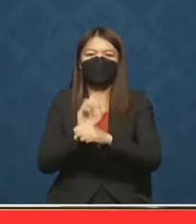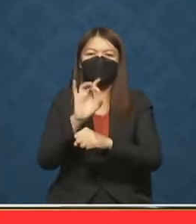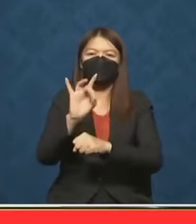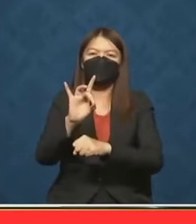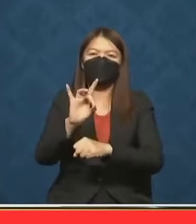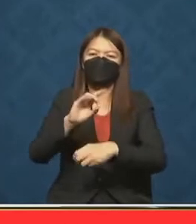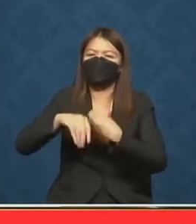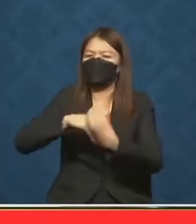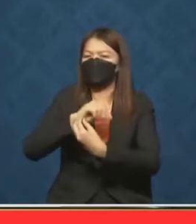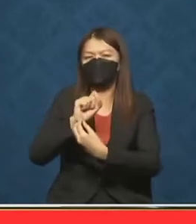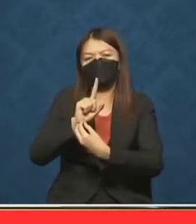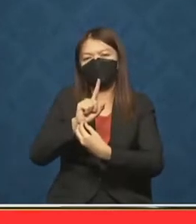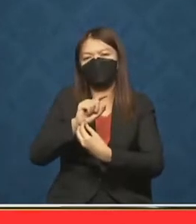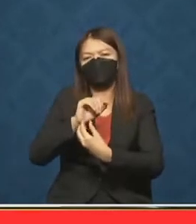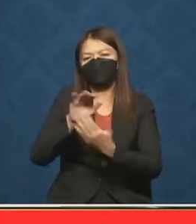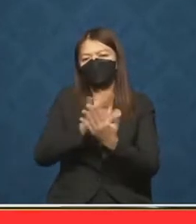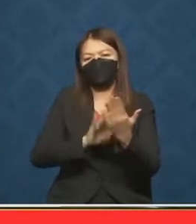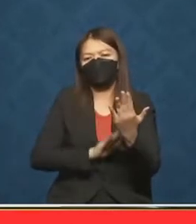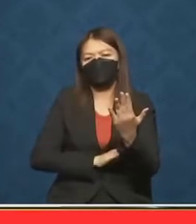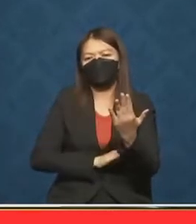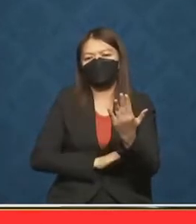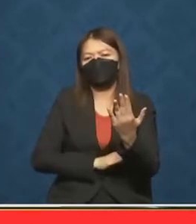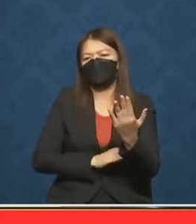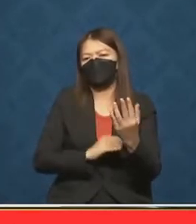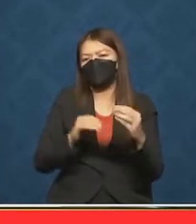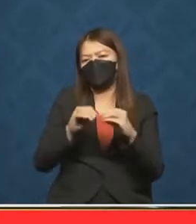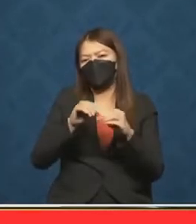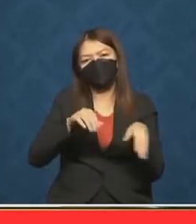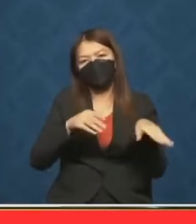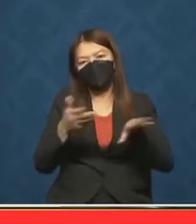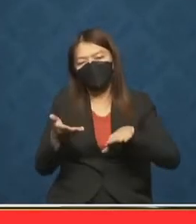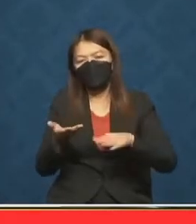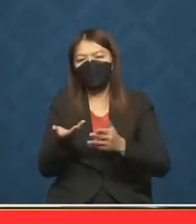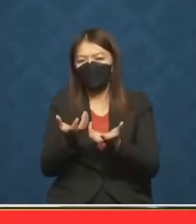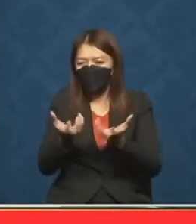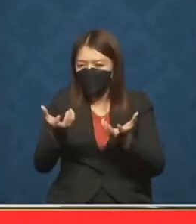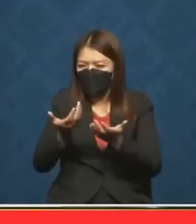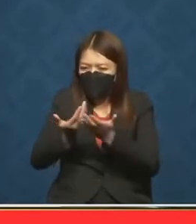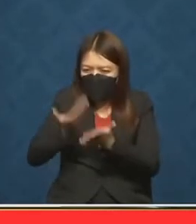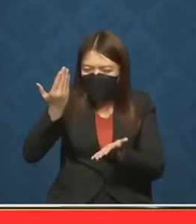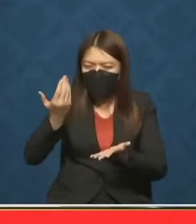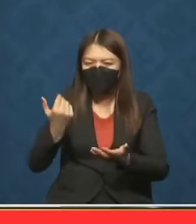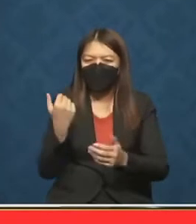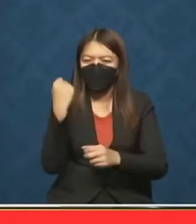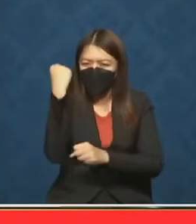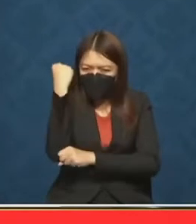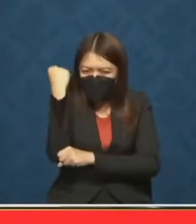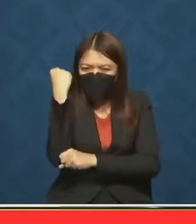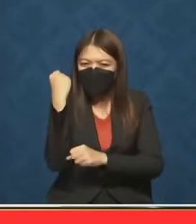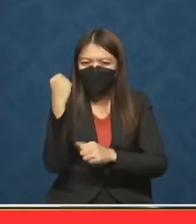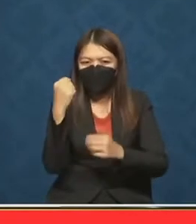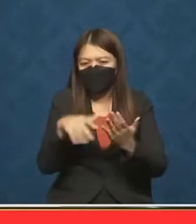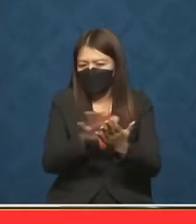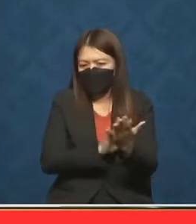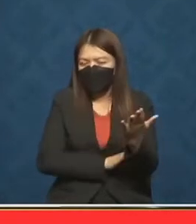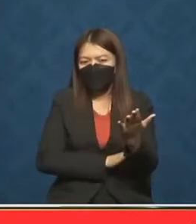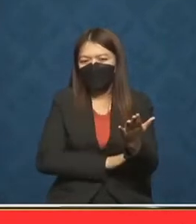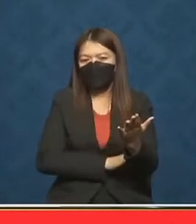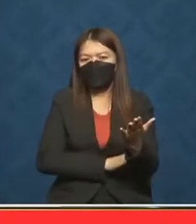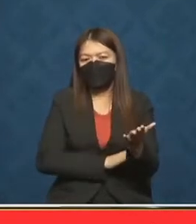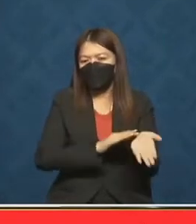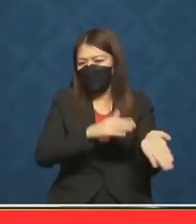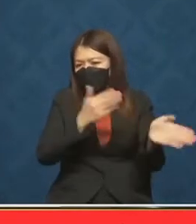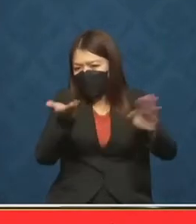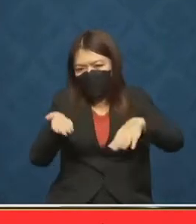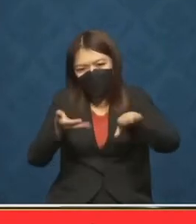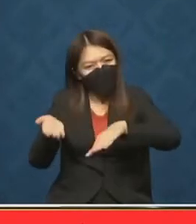ทำใหเศรษกิของประเทศกำลงจะเจ้ง สินค้าแงทงแนดิน คนจนทงแ่นดิน ธุรกิจพังทั้แผนดน